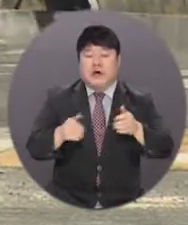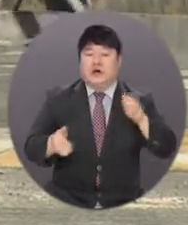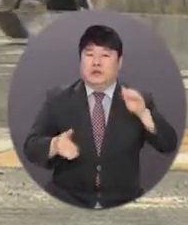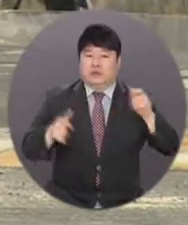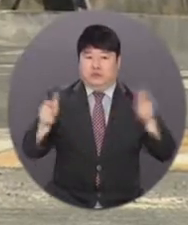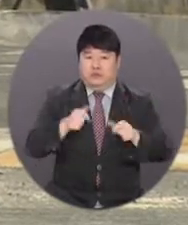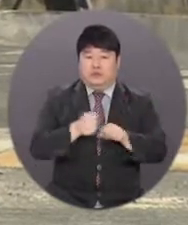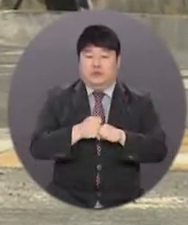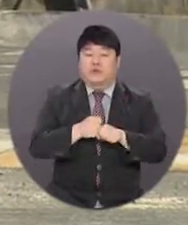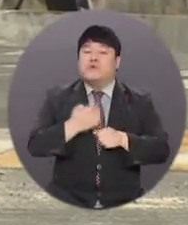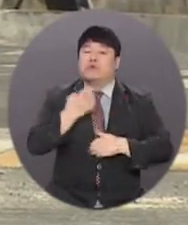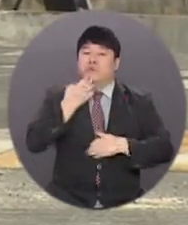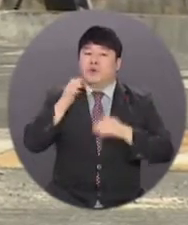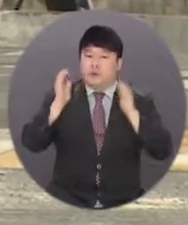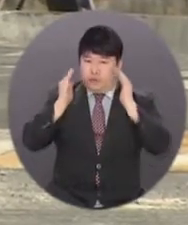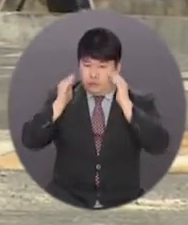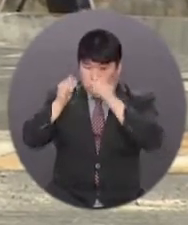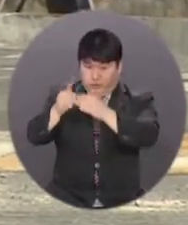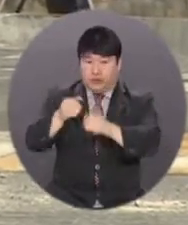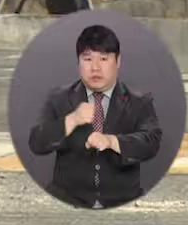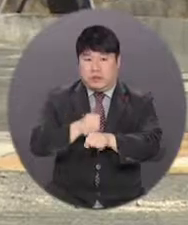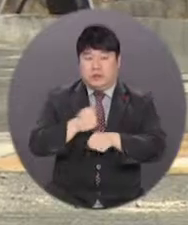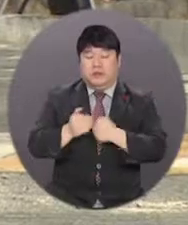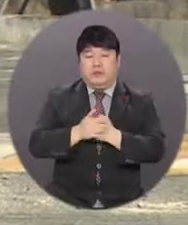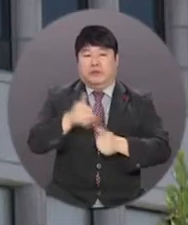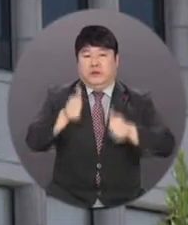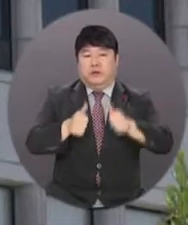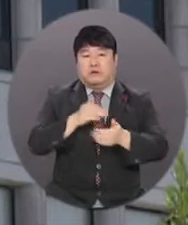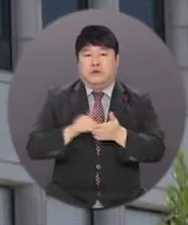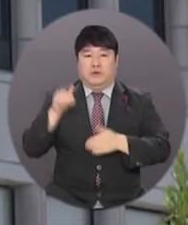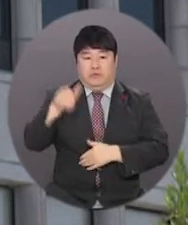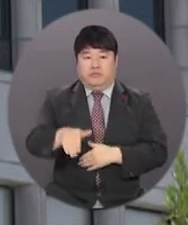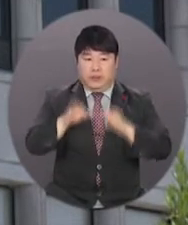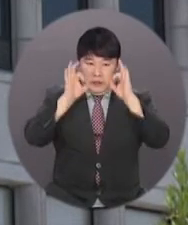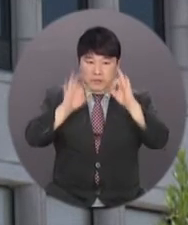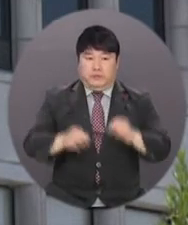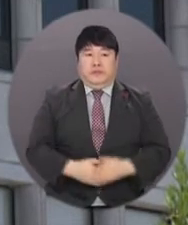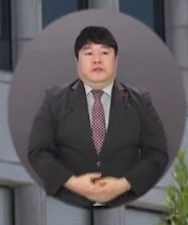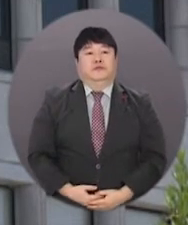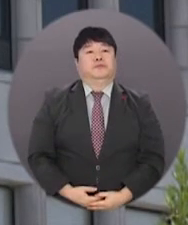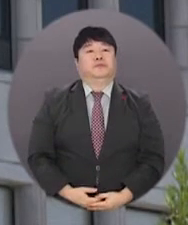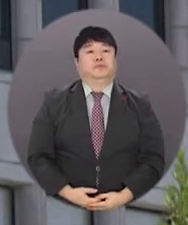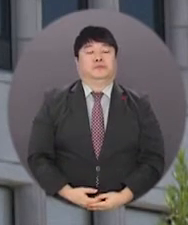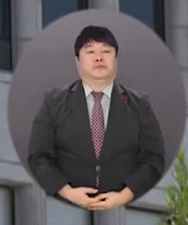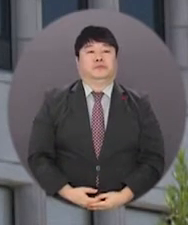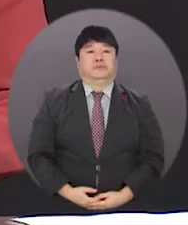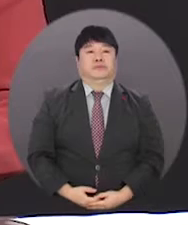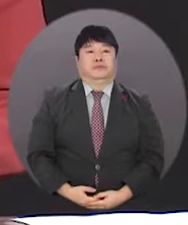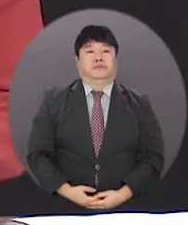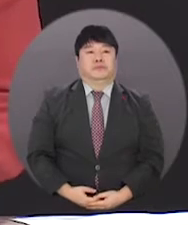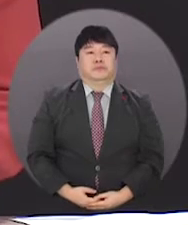여전한 수도권 쏠림 현상 때문에 경쟁률이 하락한 것으로 보고 있습니다.